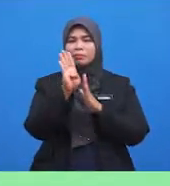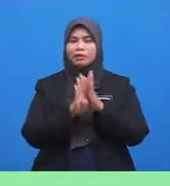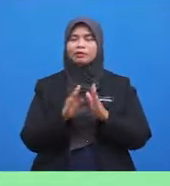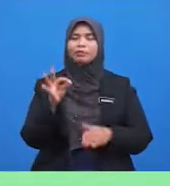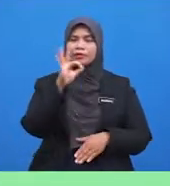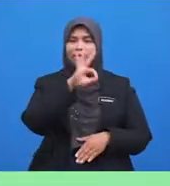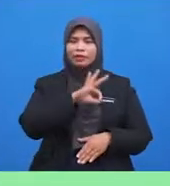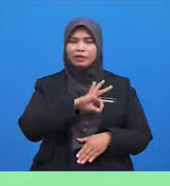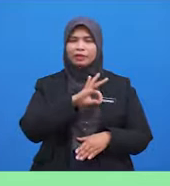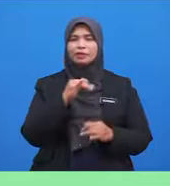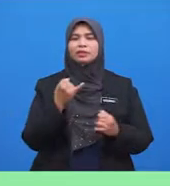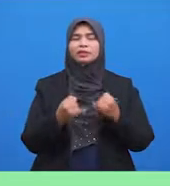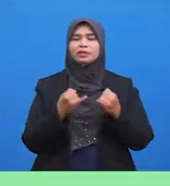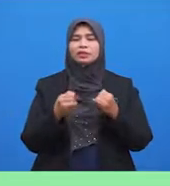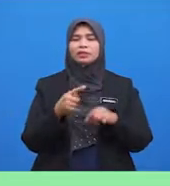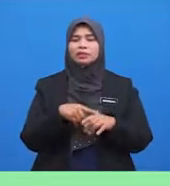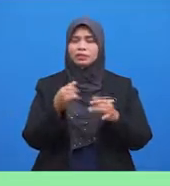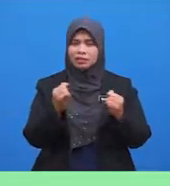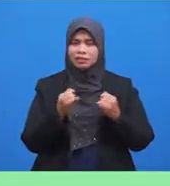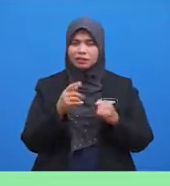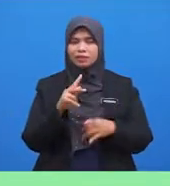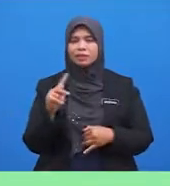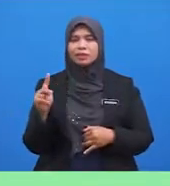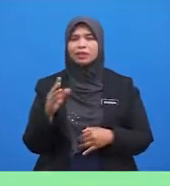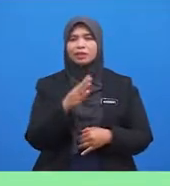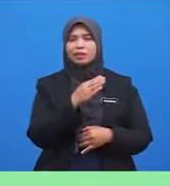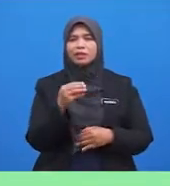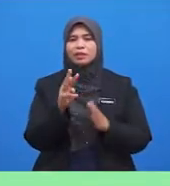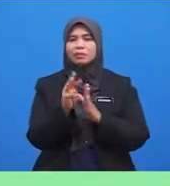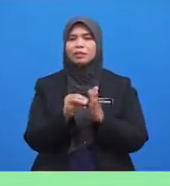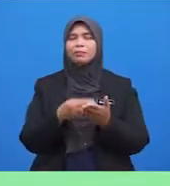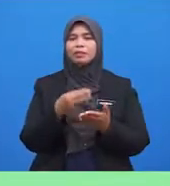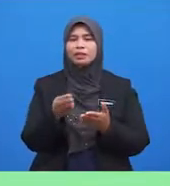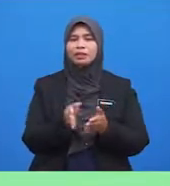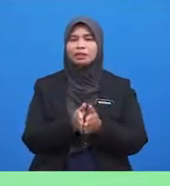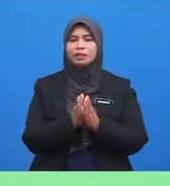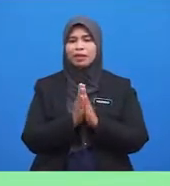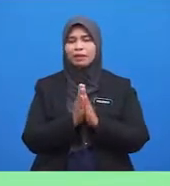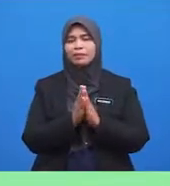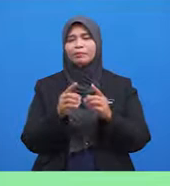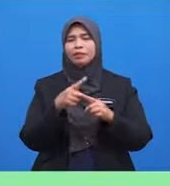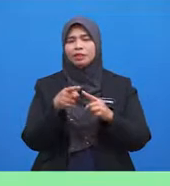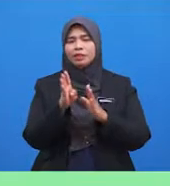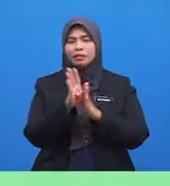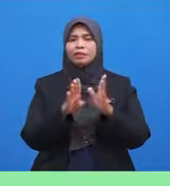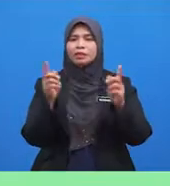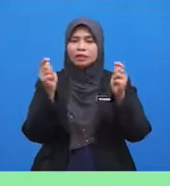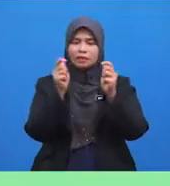bermanfaat jika diizinkan dan memberi salam apabila bertemu